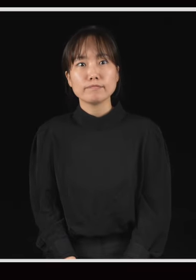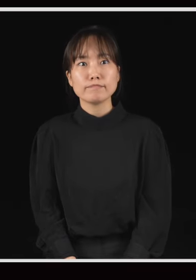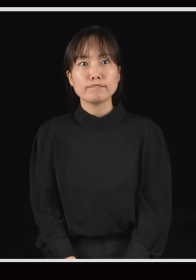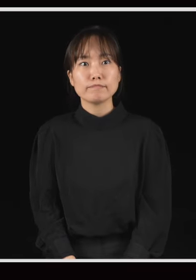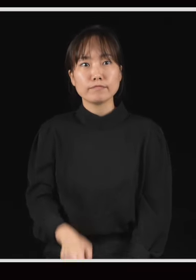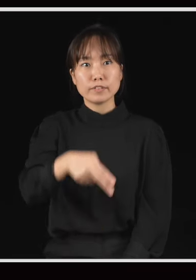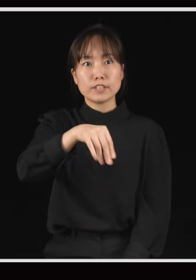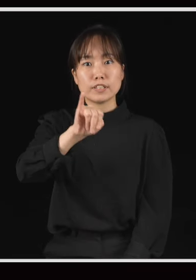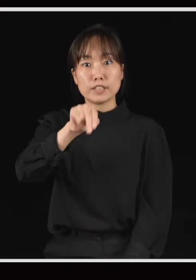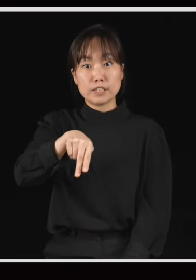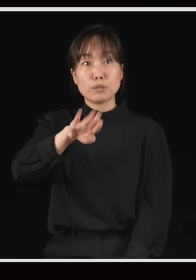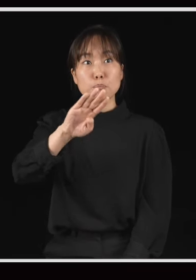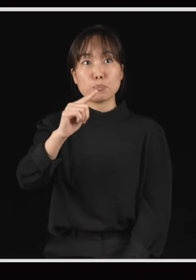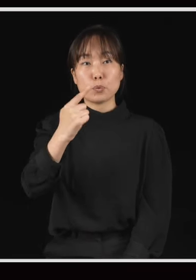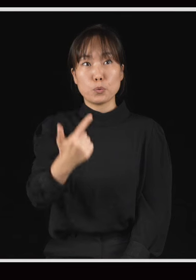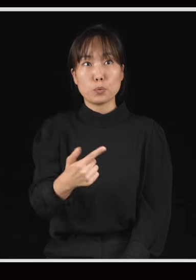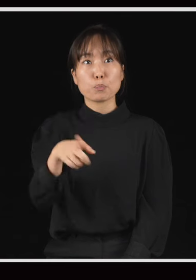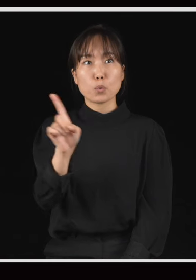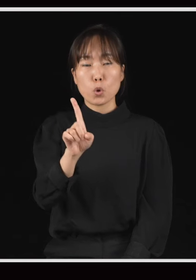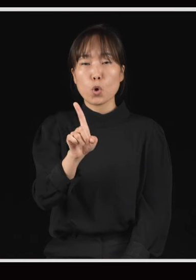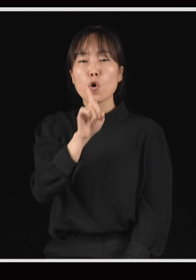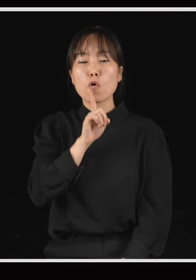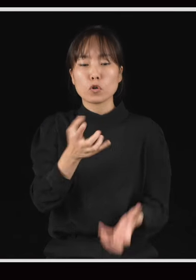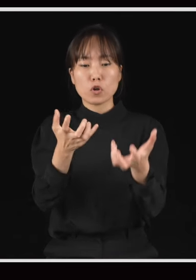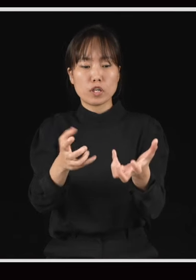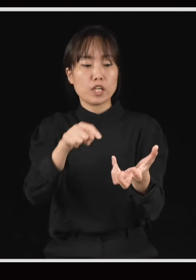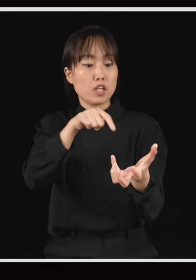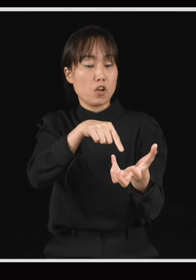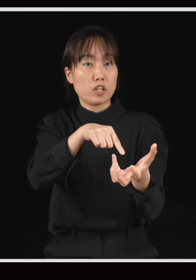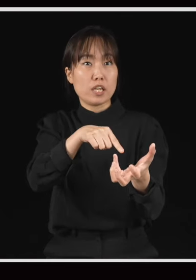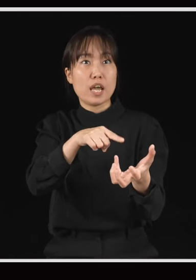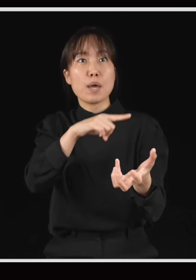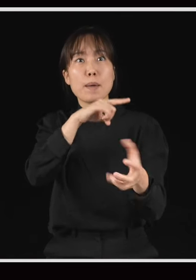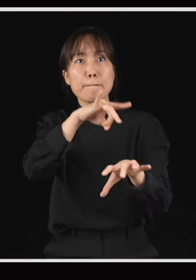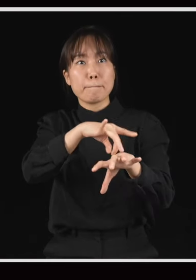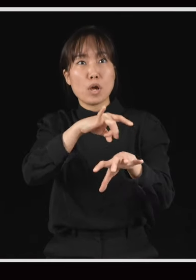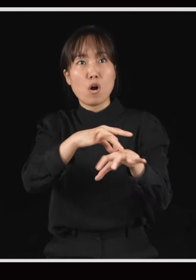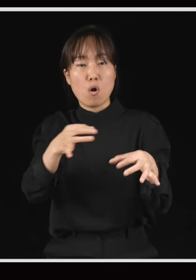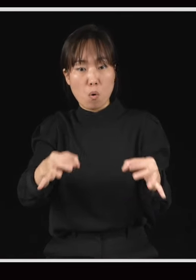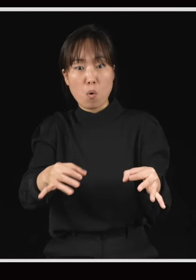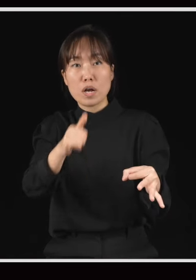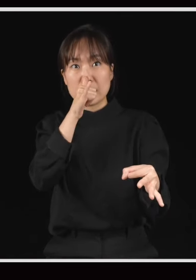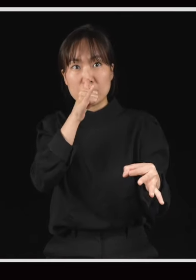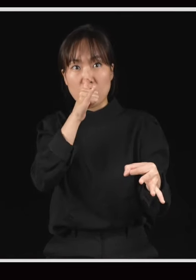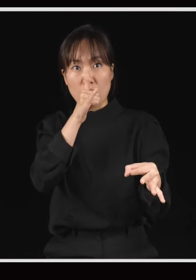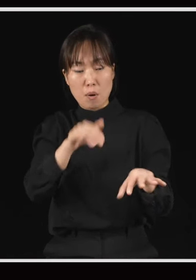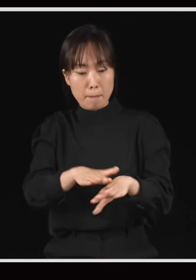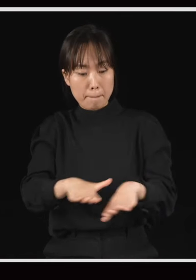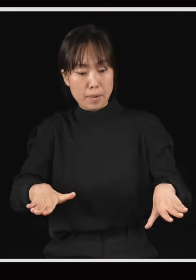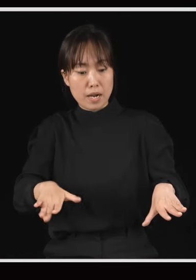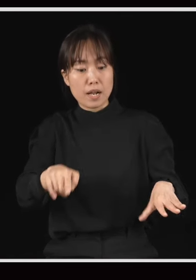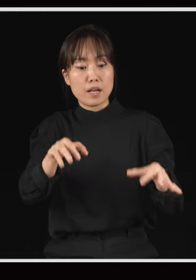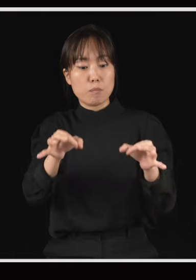이 싯본이라고 해서 앉는 뼈라고 하죠. 그 앉는 뼈가 있습니다. 동전 모양의